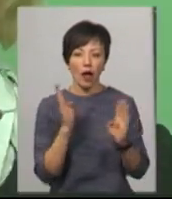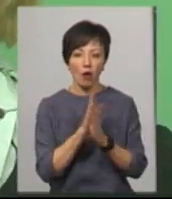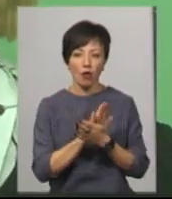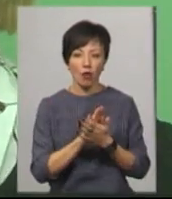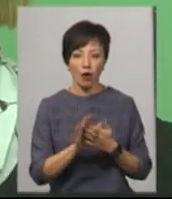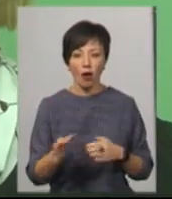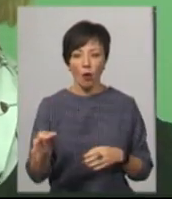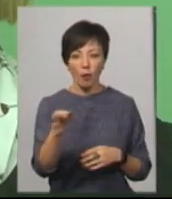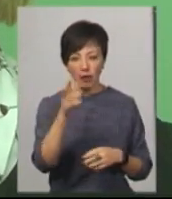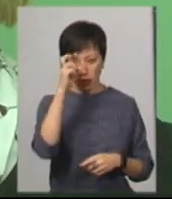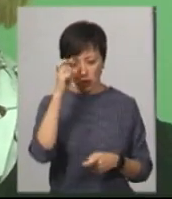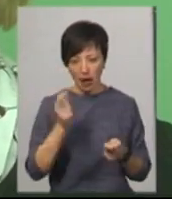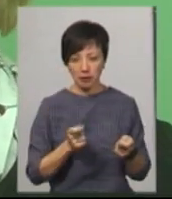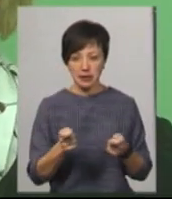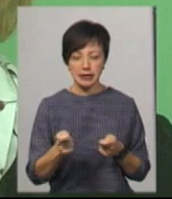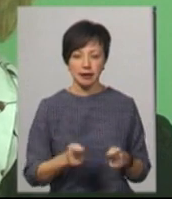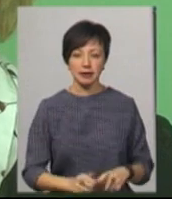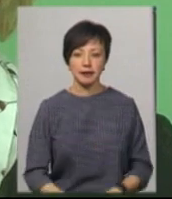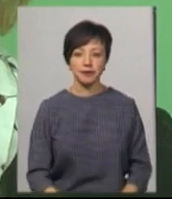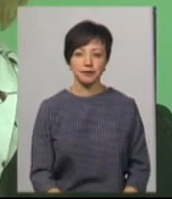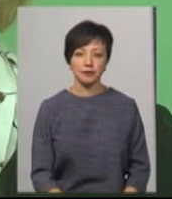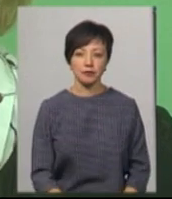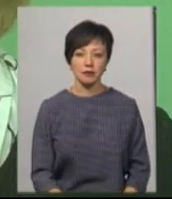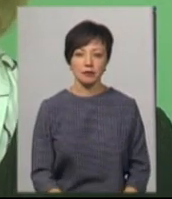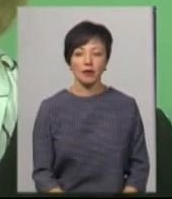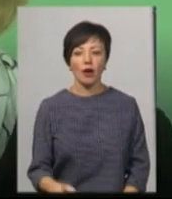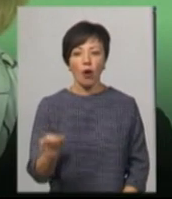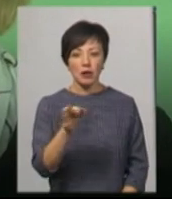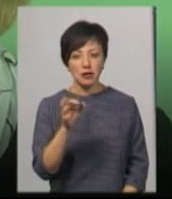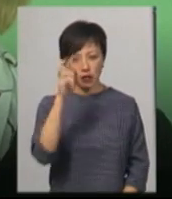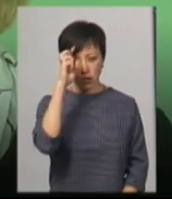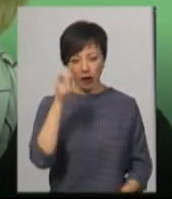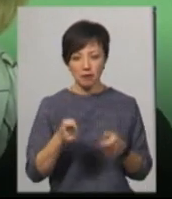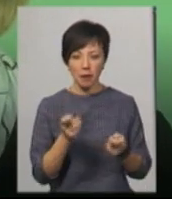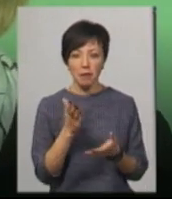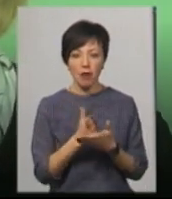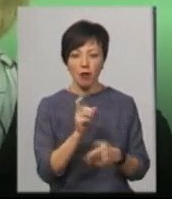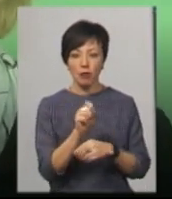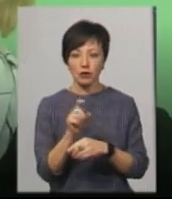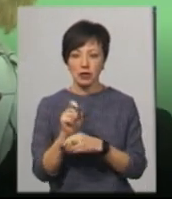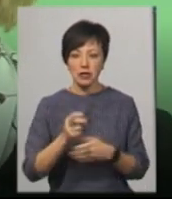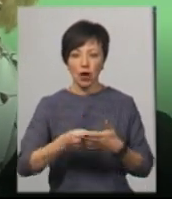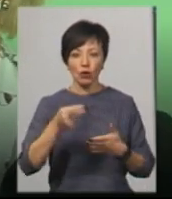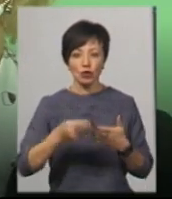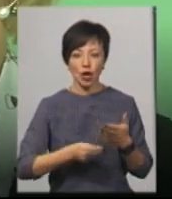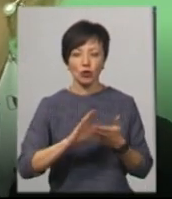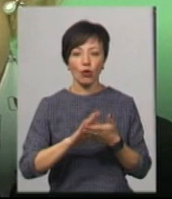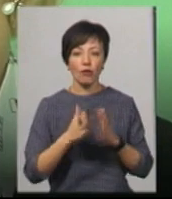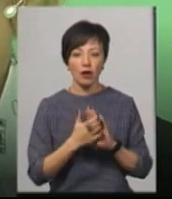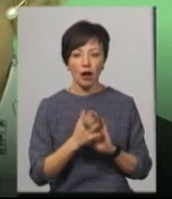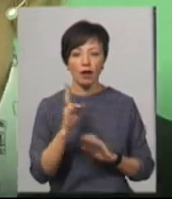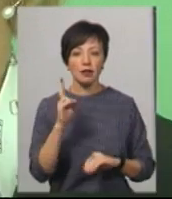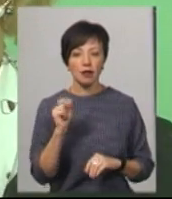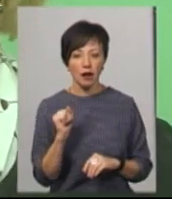Хмельницької облдержадміністрації Тетяна Дзюблюк. Обласна державна адміністрація має повноваження заключати дані договора на